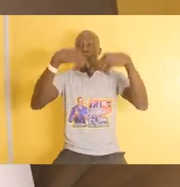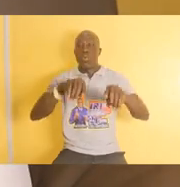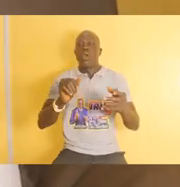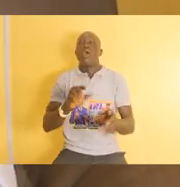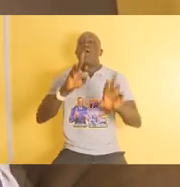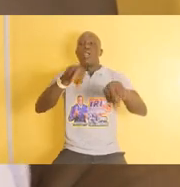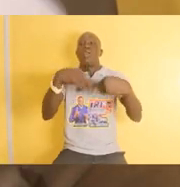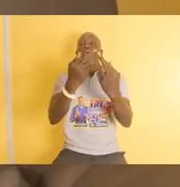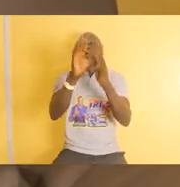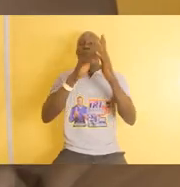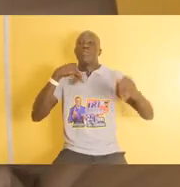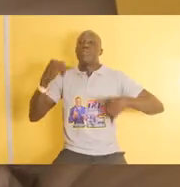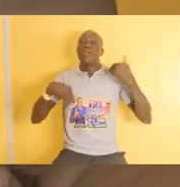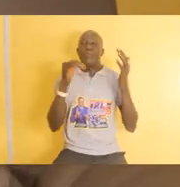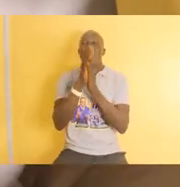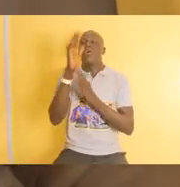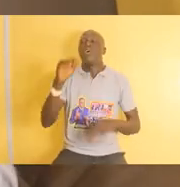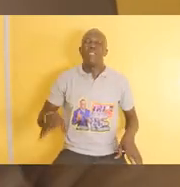Jesus.